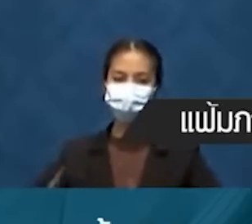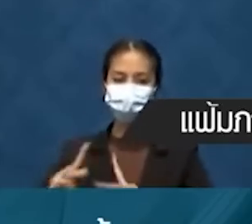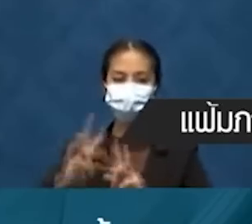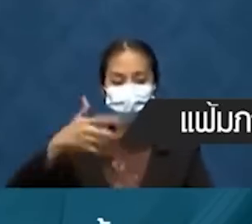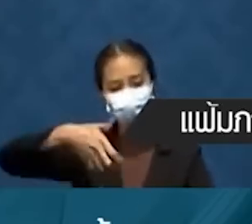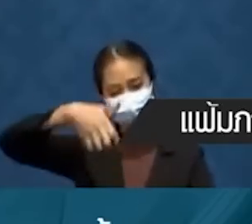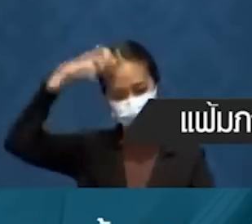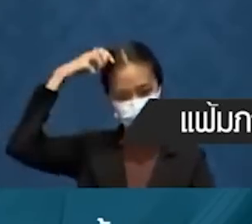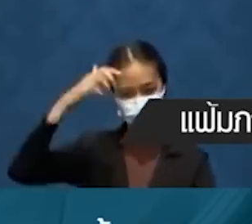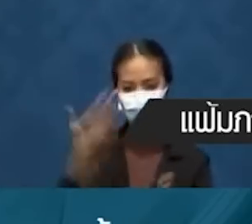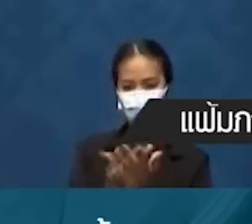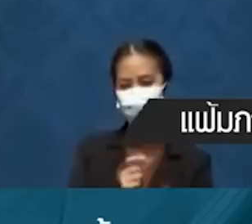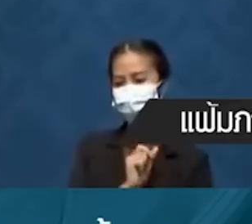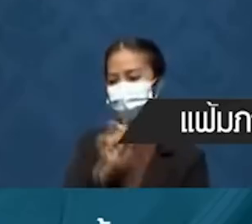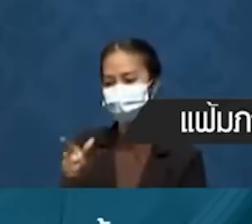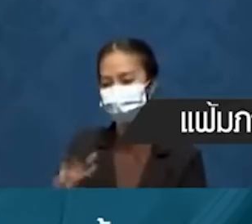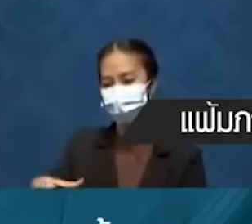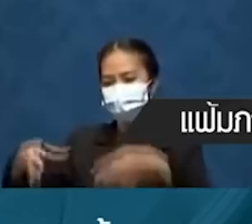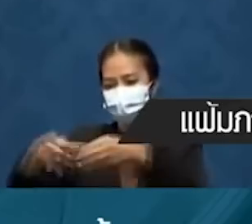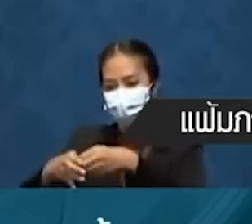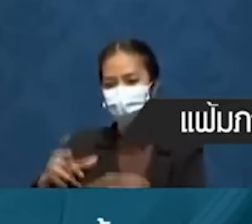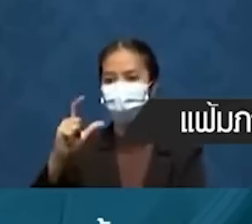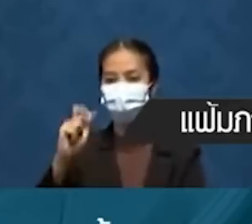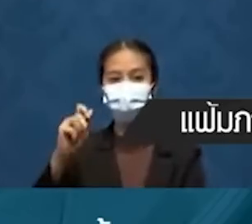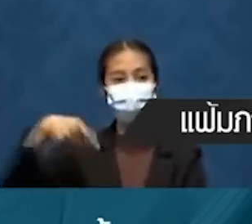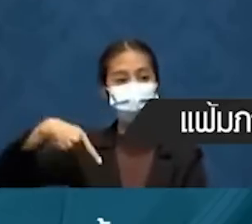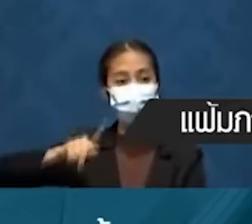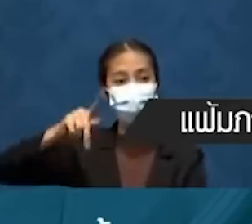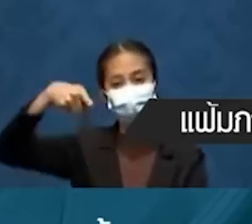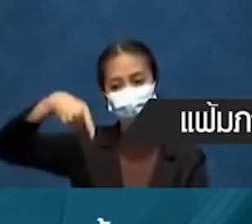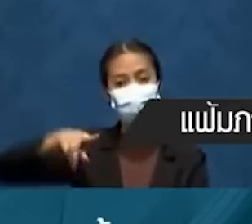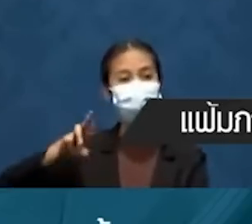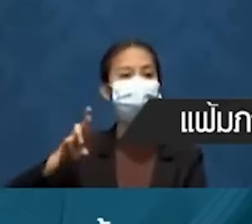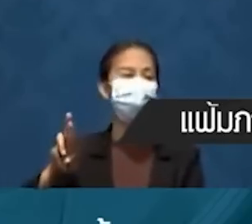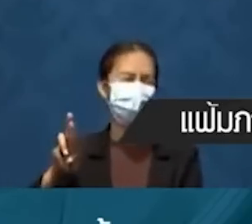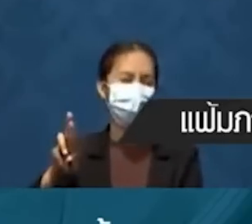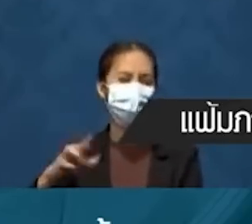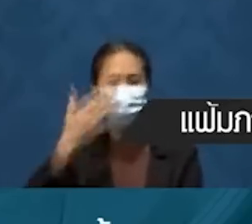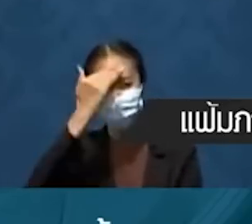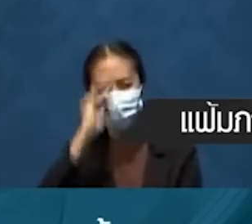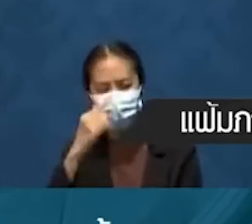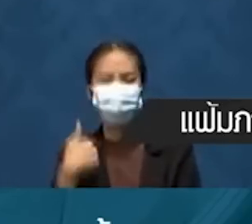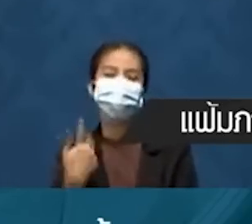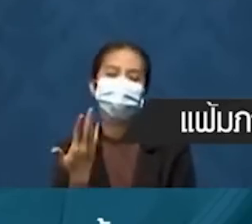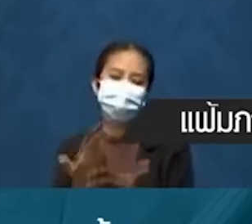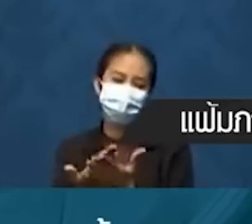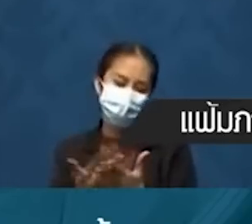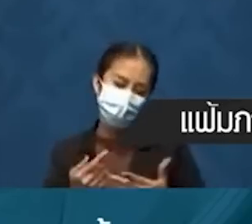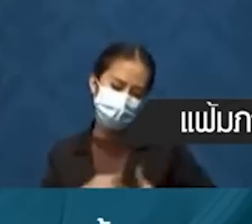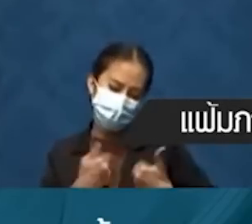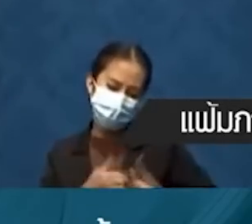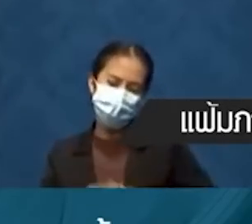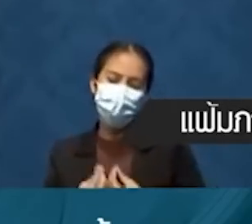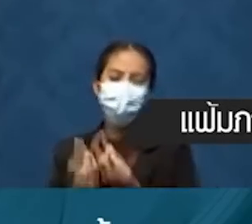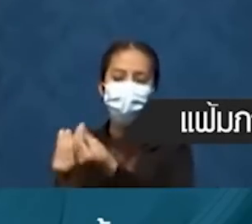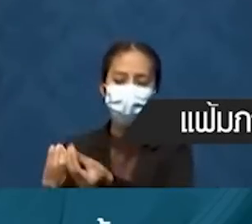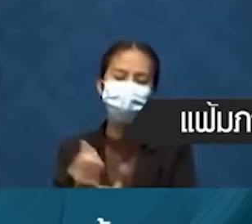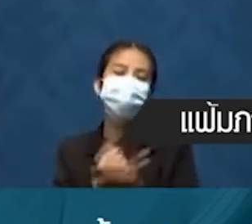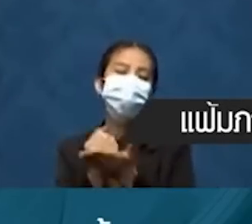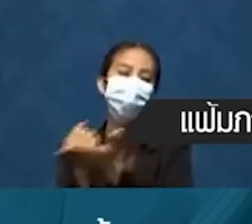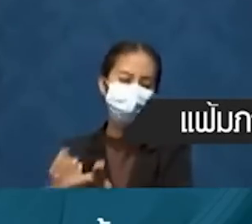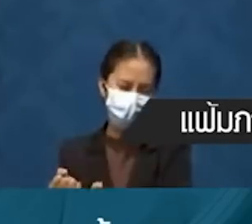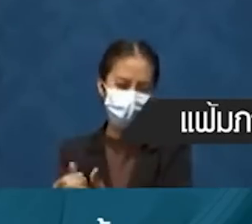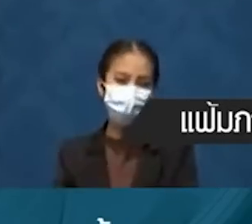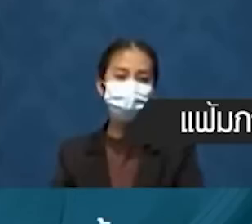องยกมือเนี่ยลงมติ ค่ะ มติเนี่ยก็อย่างที่เมื่อกี้น้องป๊อปปี้บอกนะครับว่ามตินั้นเนี่ย224เสียง